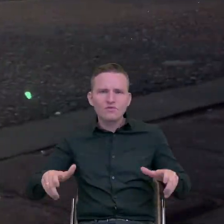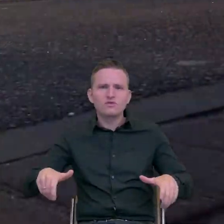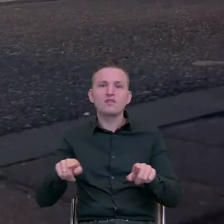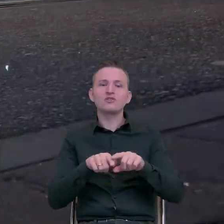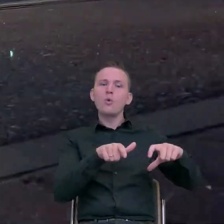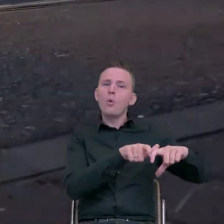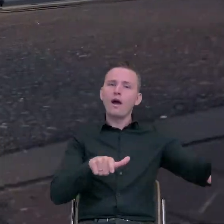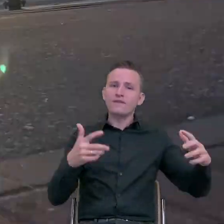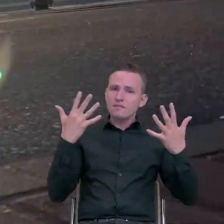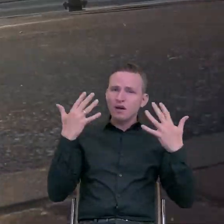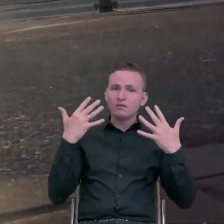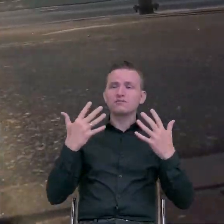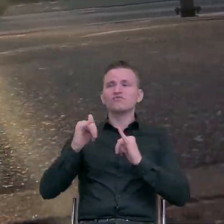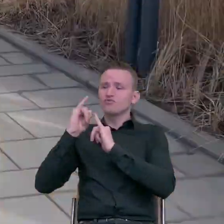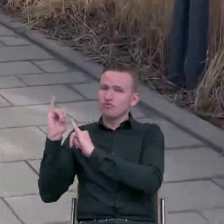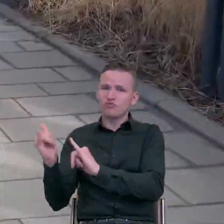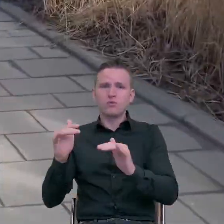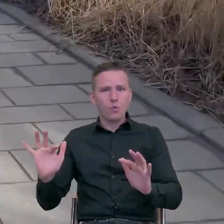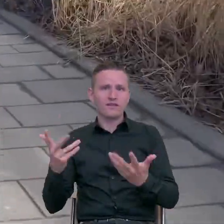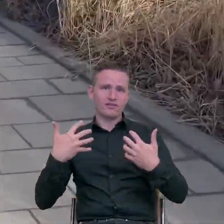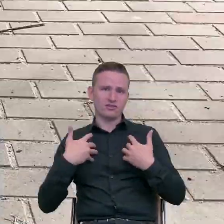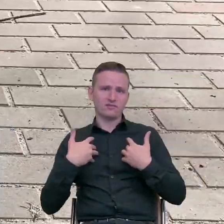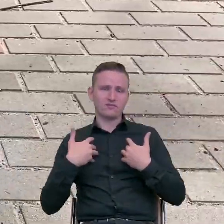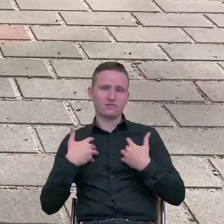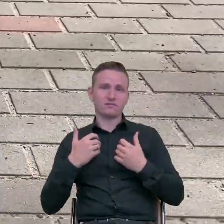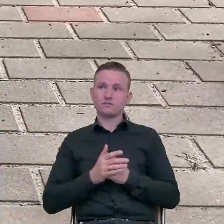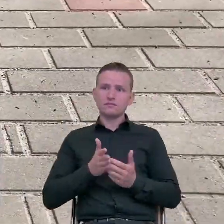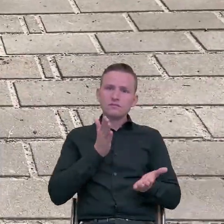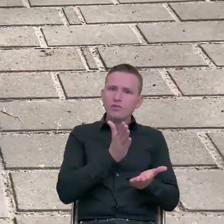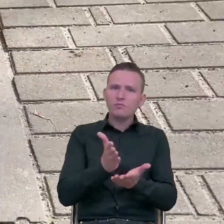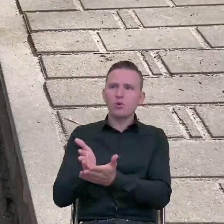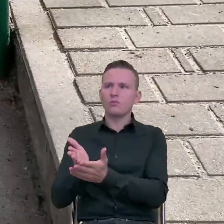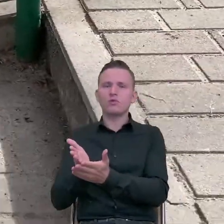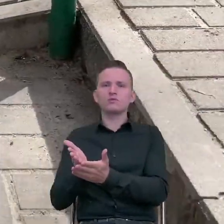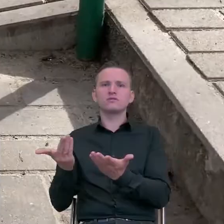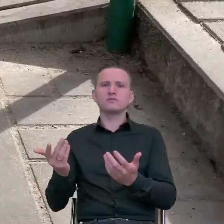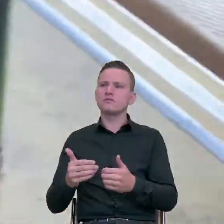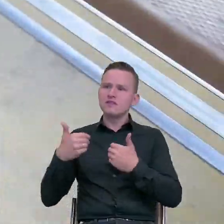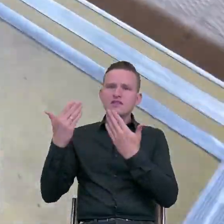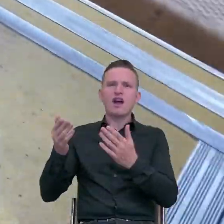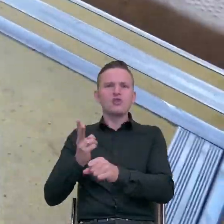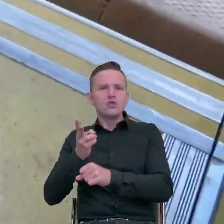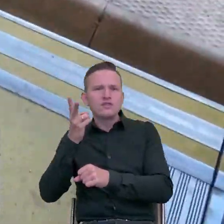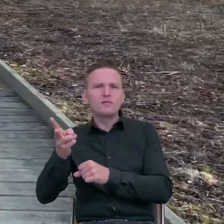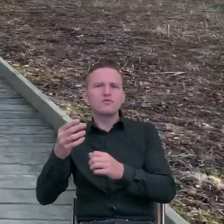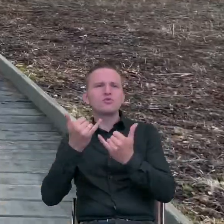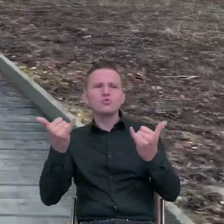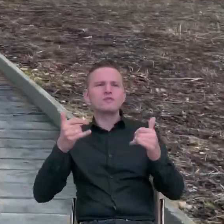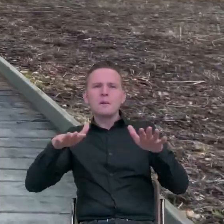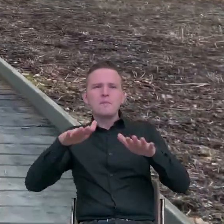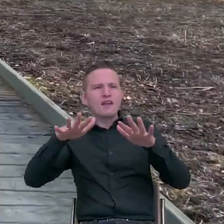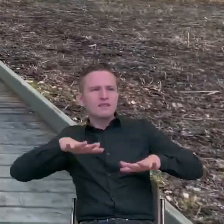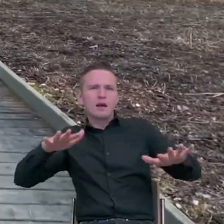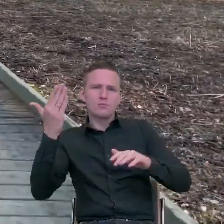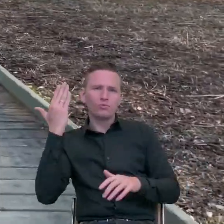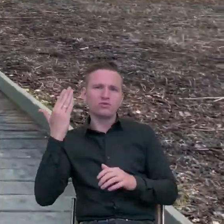mogą ułatwić życie wielu osobom. Dlatego pomoc i udostępnienie wszystkich przestrzeni publicznych jest tak ważne. Dlatego